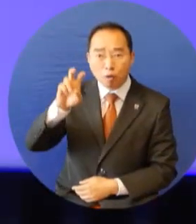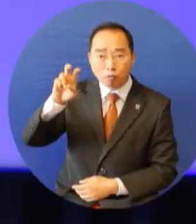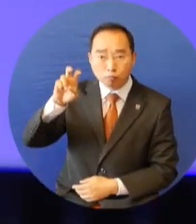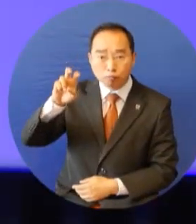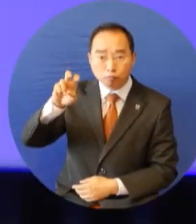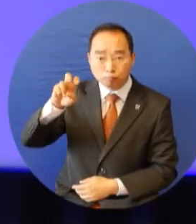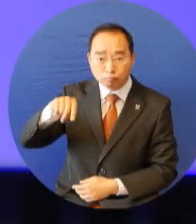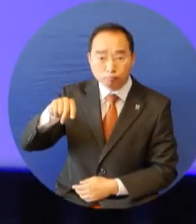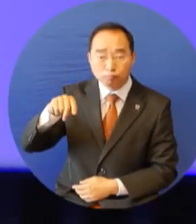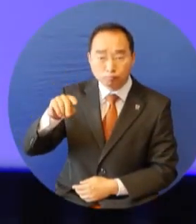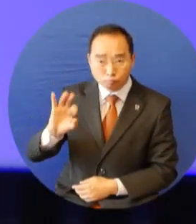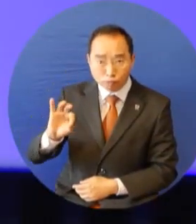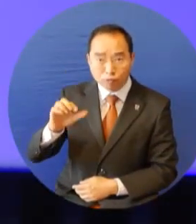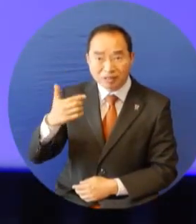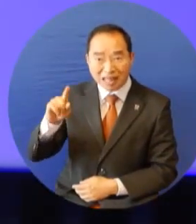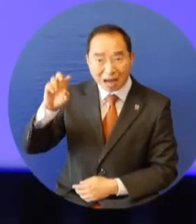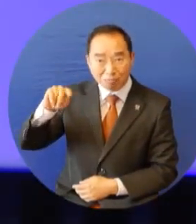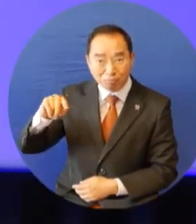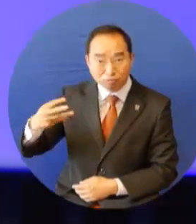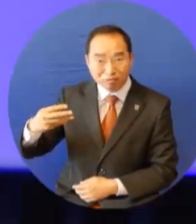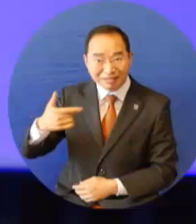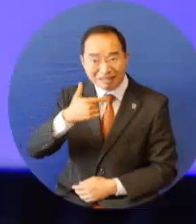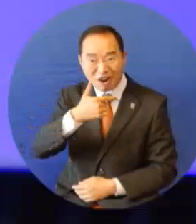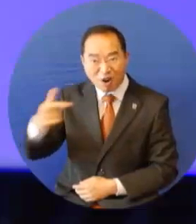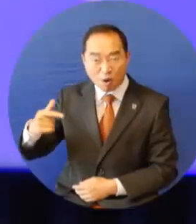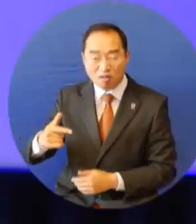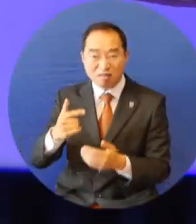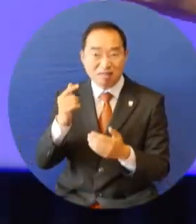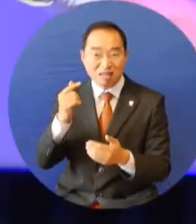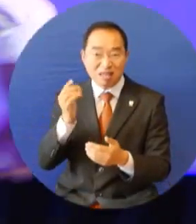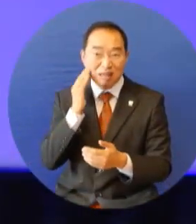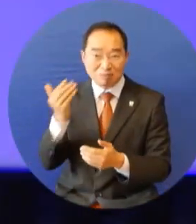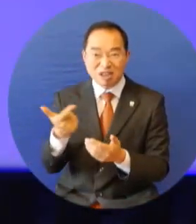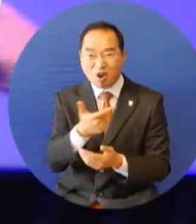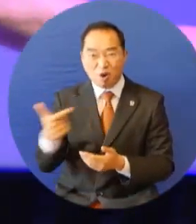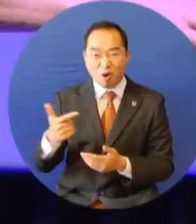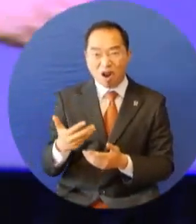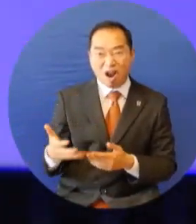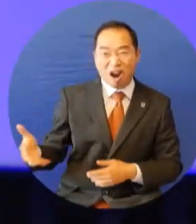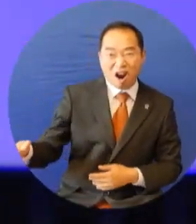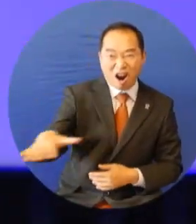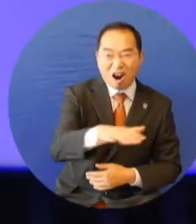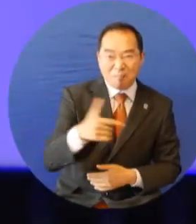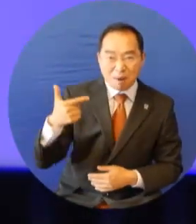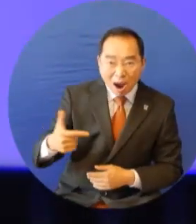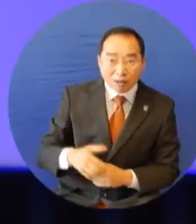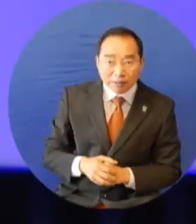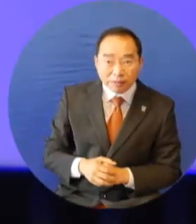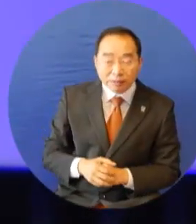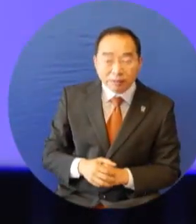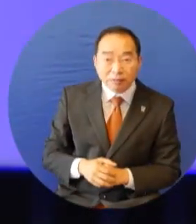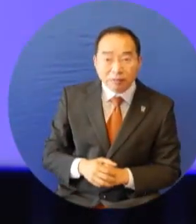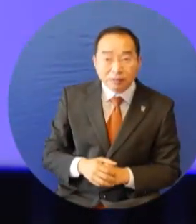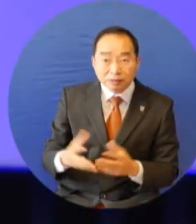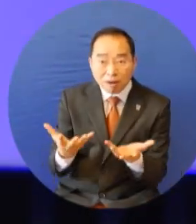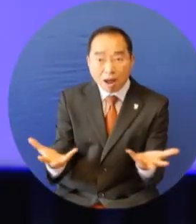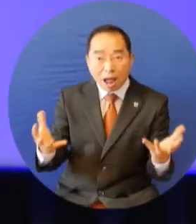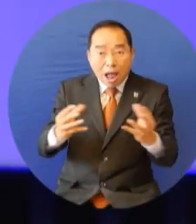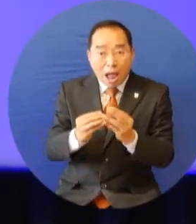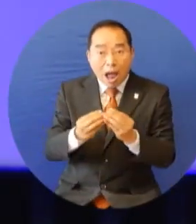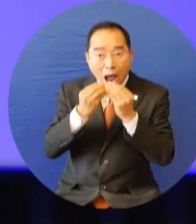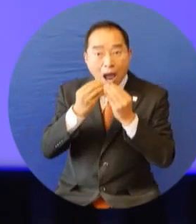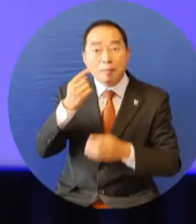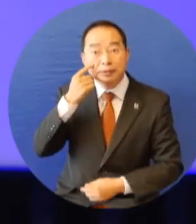이건 야생으로 자는 게 조건이 좋은데 뭐 막 이렇게 커. 이렇게 크네. 이걸 쌈을 싸 먹는다고 생각을